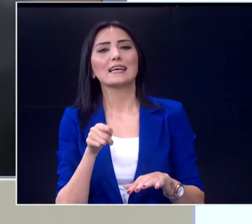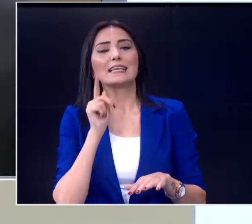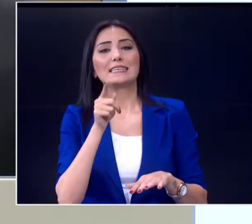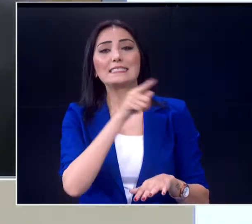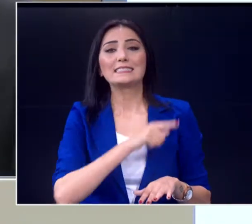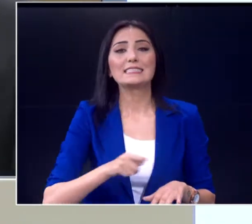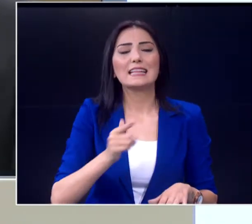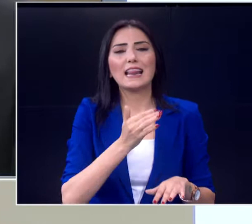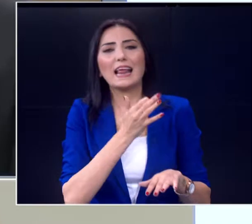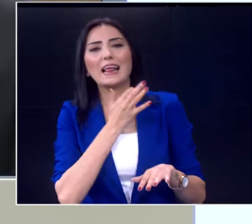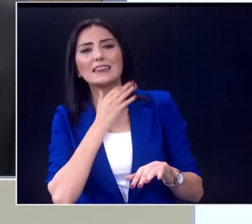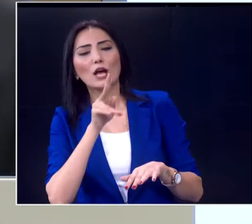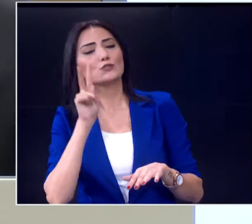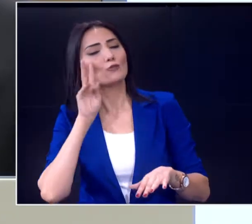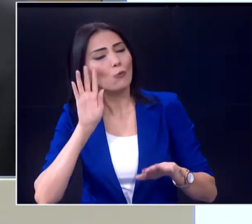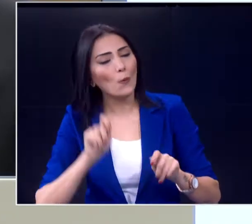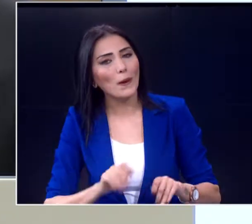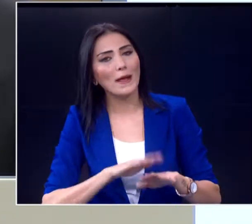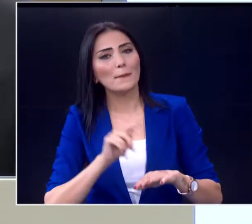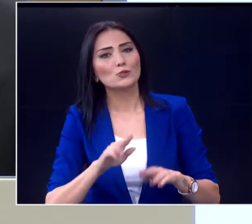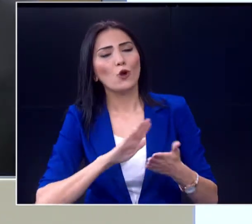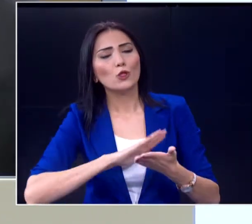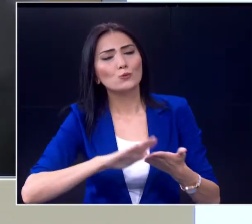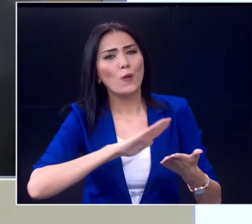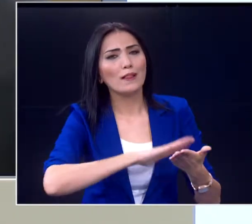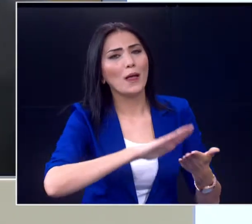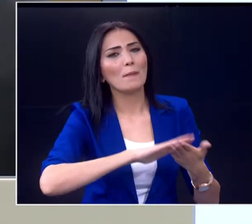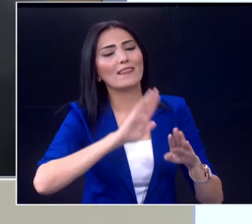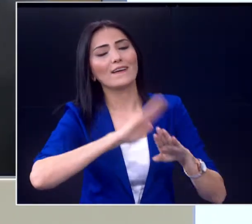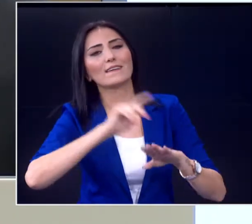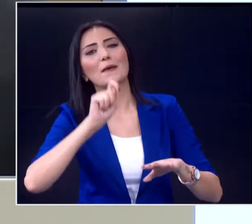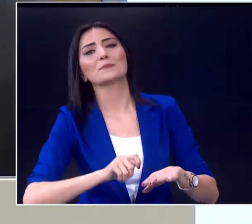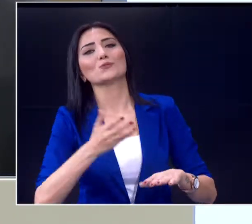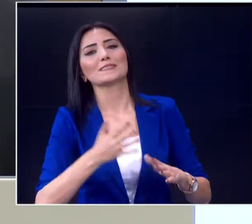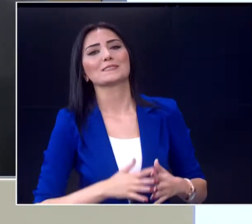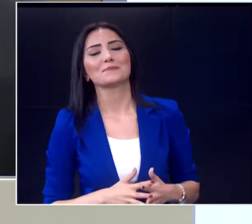Sizin ihtiyacınızı görecek düzenlemeler de yapacağız.